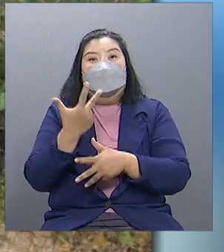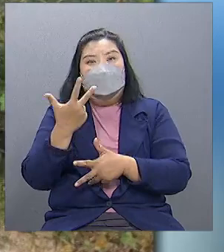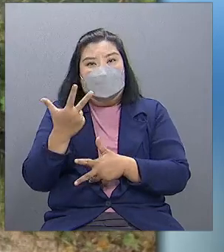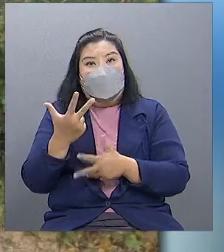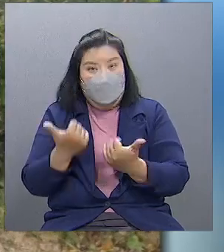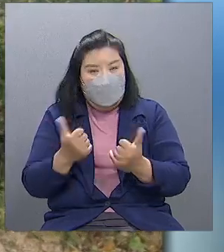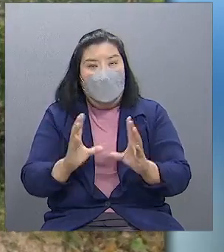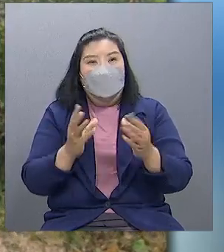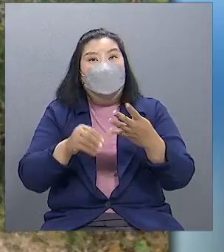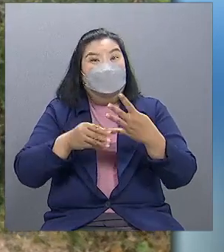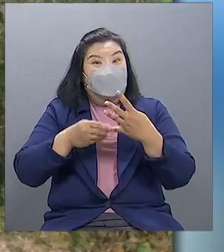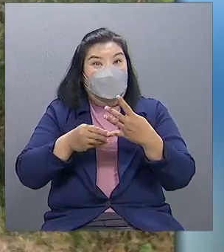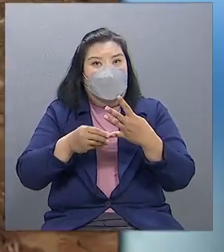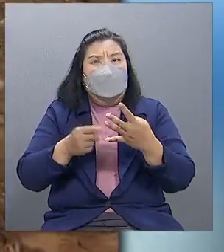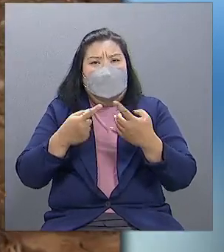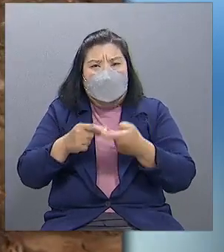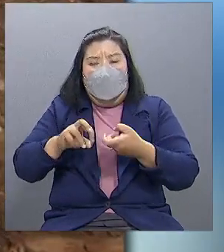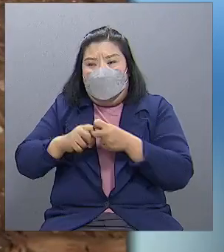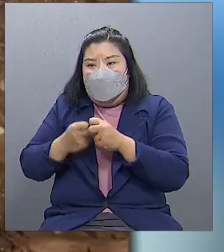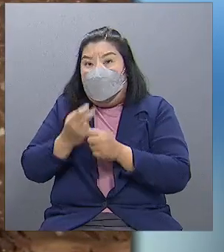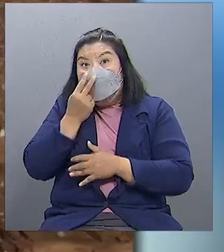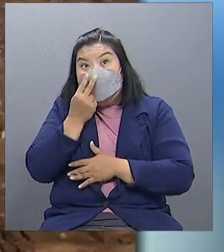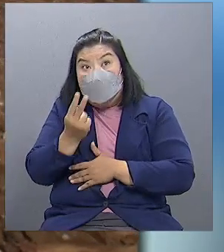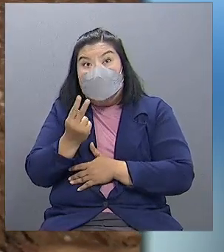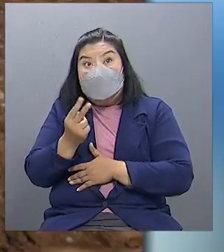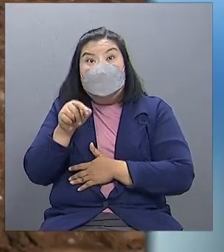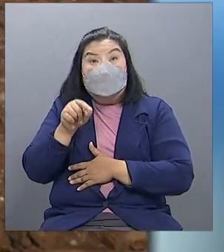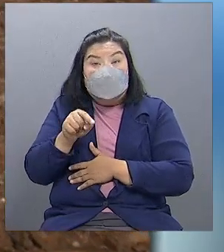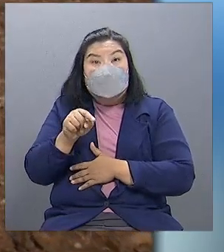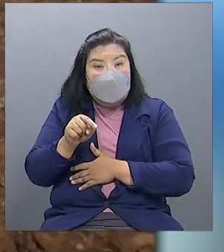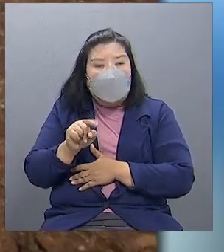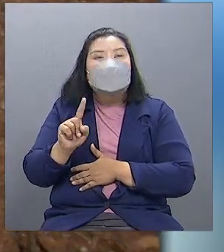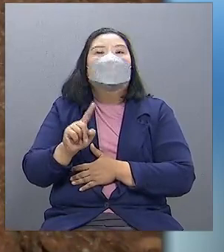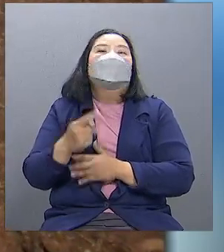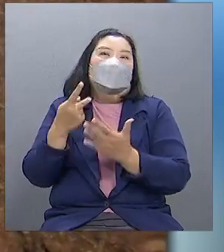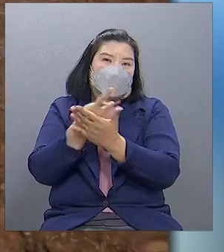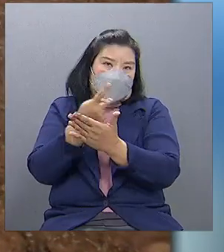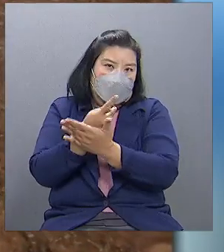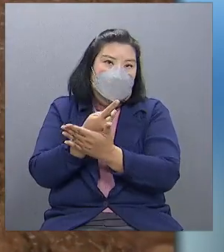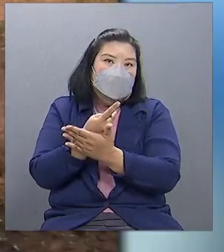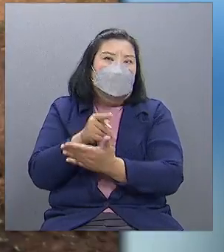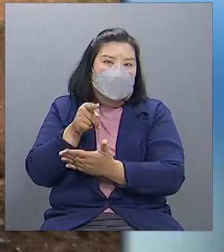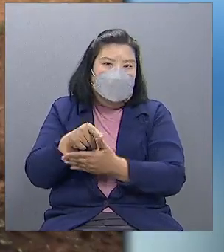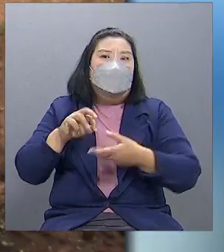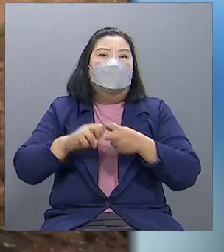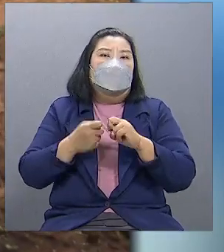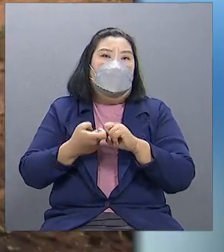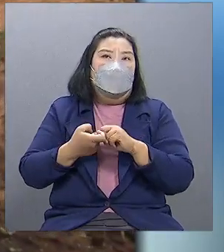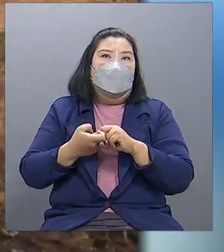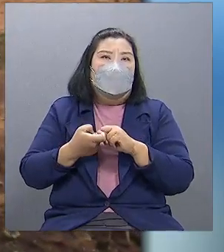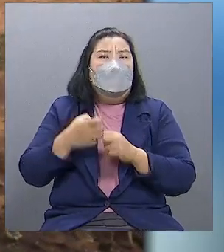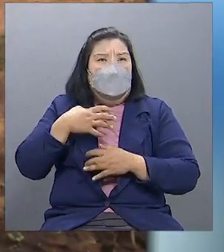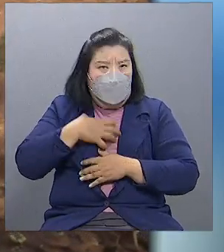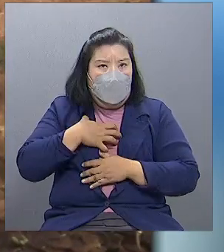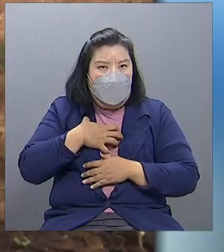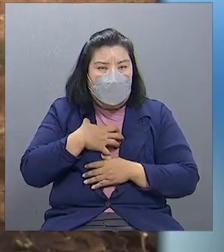ก็คือที่เขตรัษาพัศัป่าทหลัพระจังห pielgarstockพูรีค่ปัญหาก็คือว่จะสรางรúaป้กนช้างนแล้วค